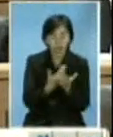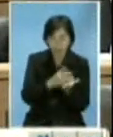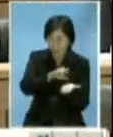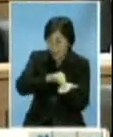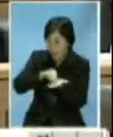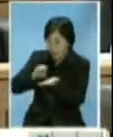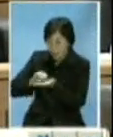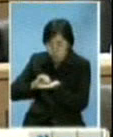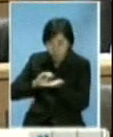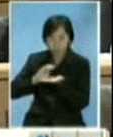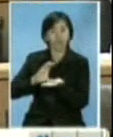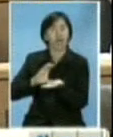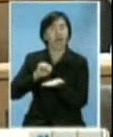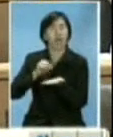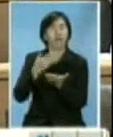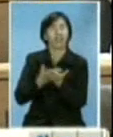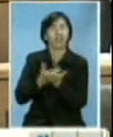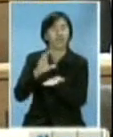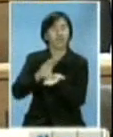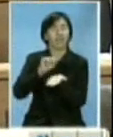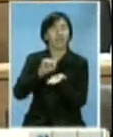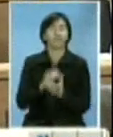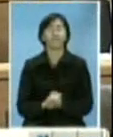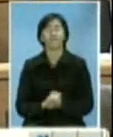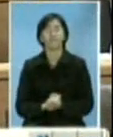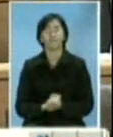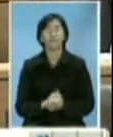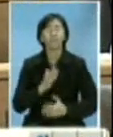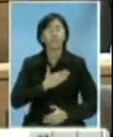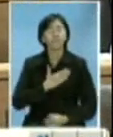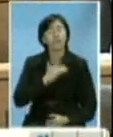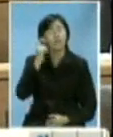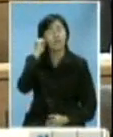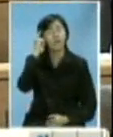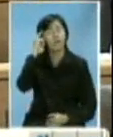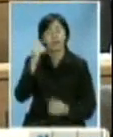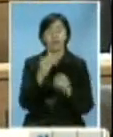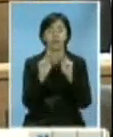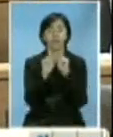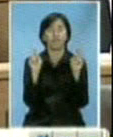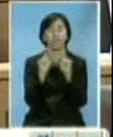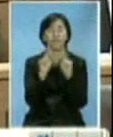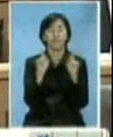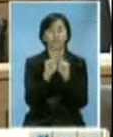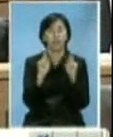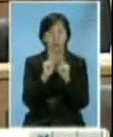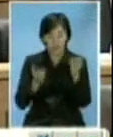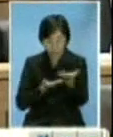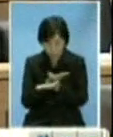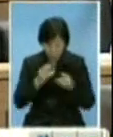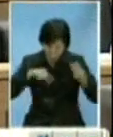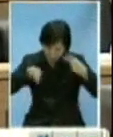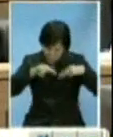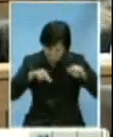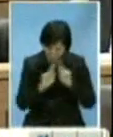ทุกสตางค์และผมก็หวังว่าหลังจากที่กรรมาธิการได้ไปพิจารณา